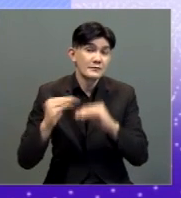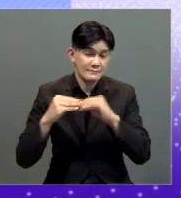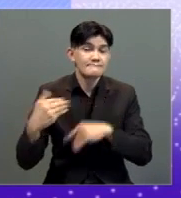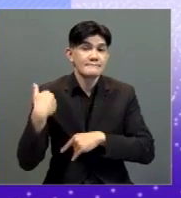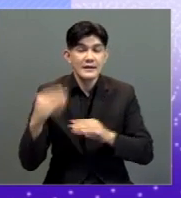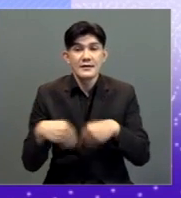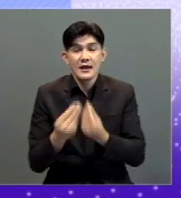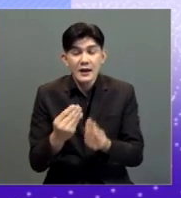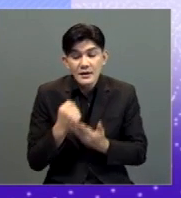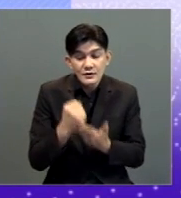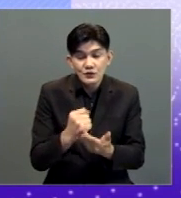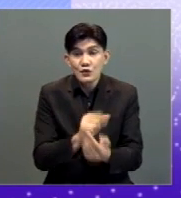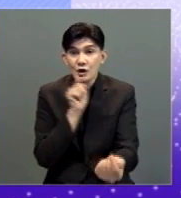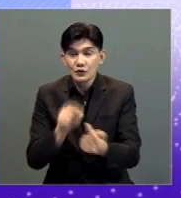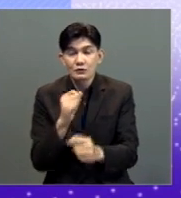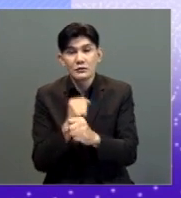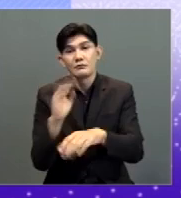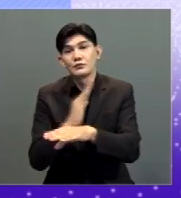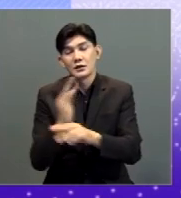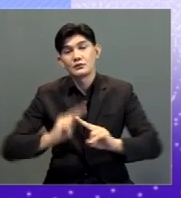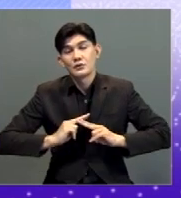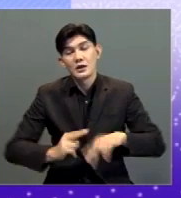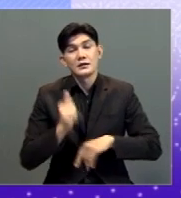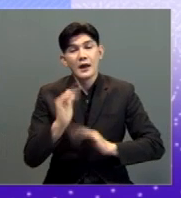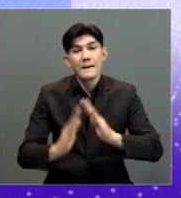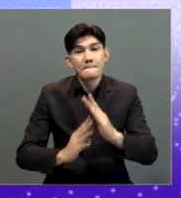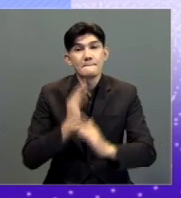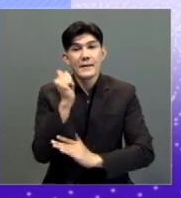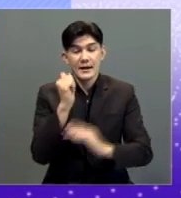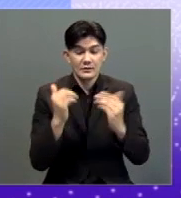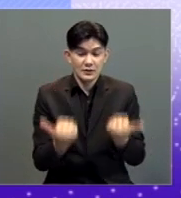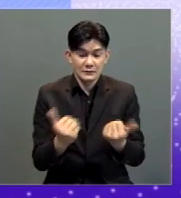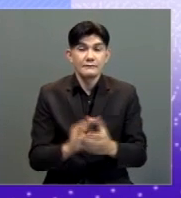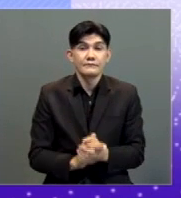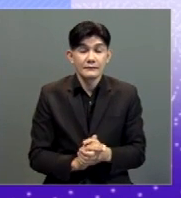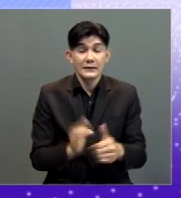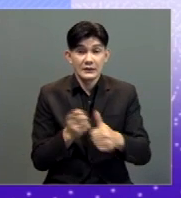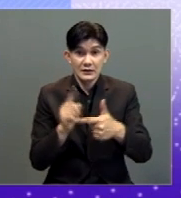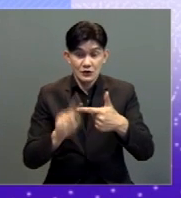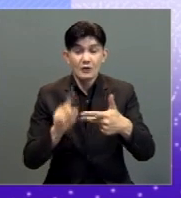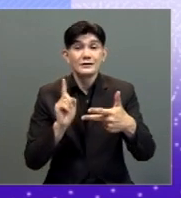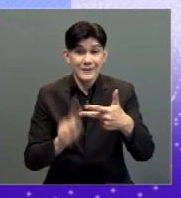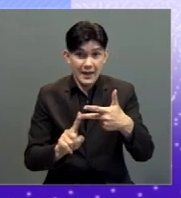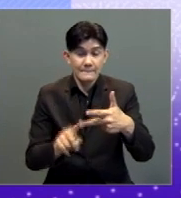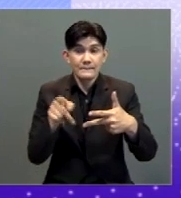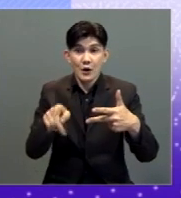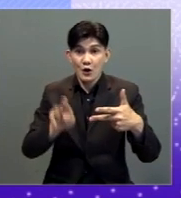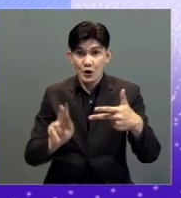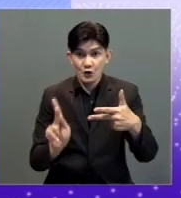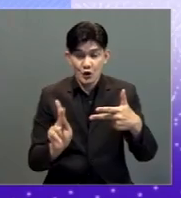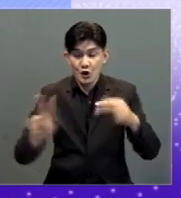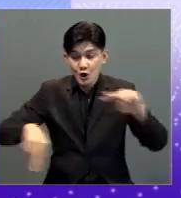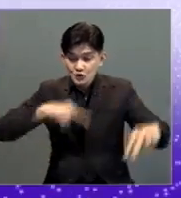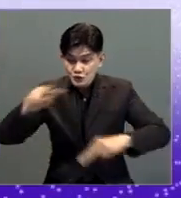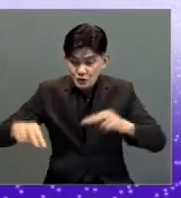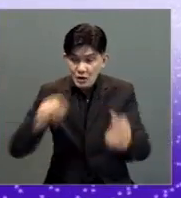ารถที่จะพยุงเรื่องของการประกอบธุรกิจของตัวเองให้ผ่านไปได้ในช่วงนี้ค่ะ อีกตัวหนึ่งนะคะก็เป็นพ.ร.ก.ดูแลเส